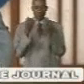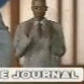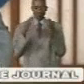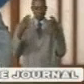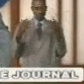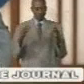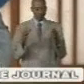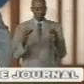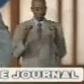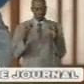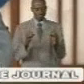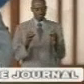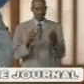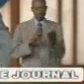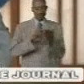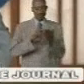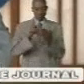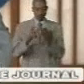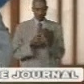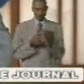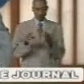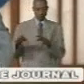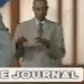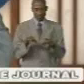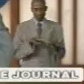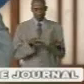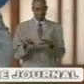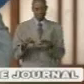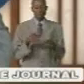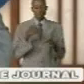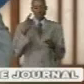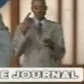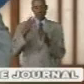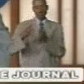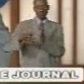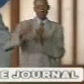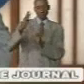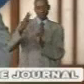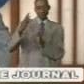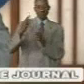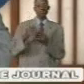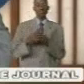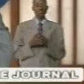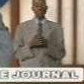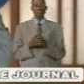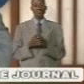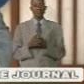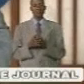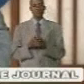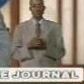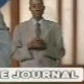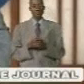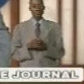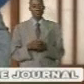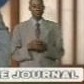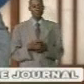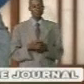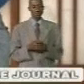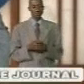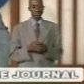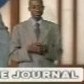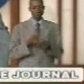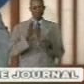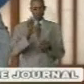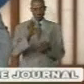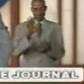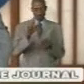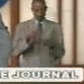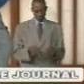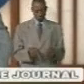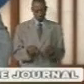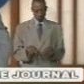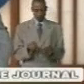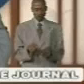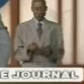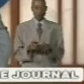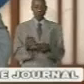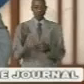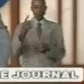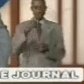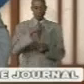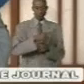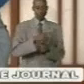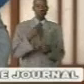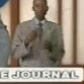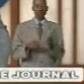connaissance du programme des activités du 14e sommet de la francophonie pour la journée du vendredi 12 octobre 2012